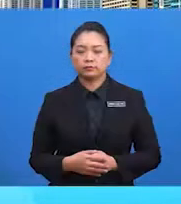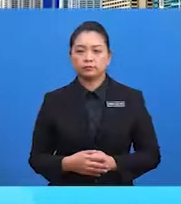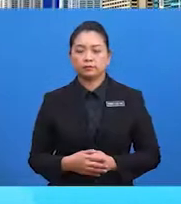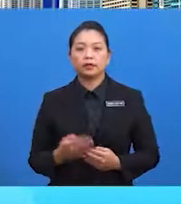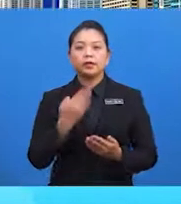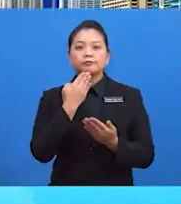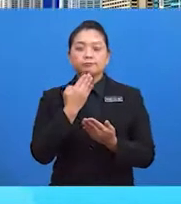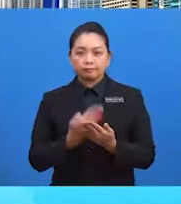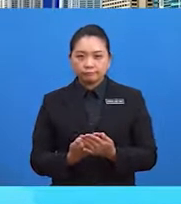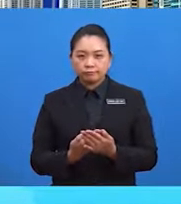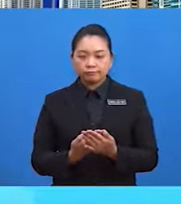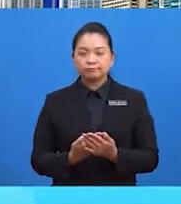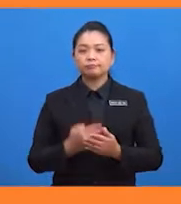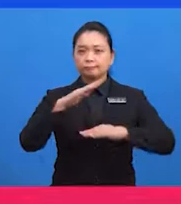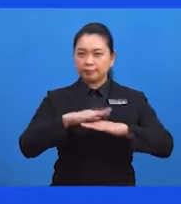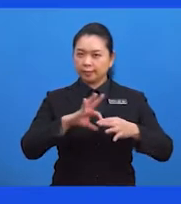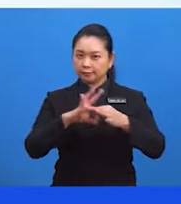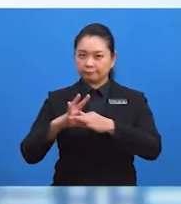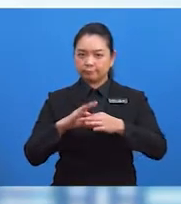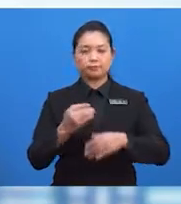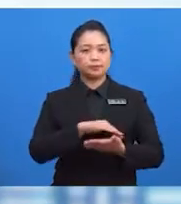Terima kasih atas kerjasama anda semua.